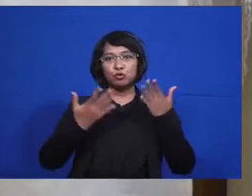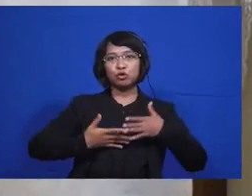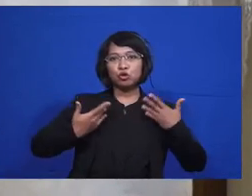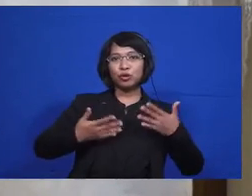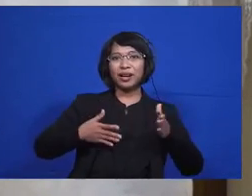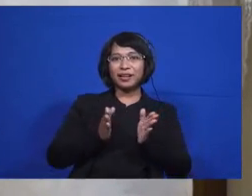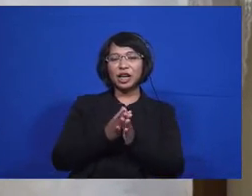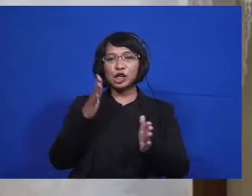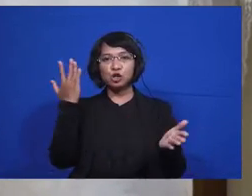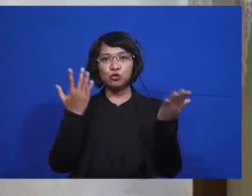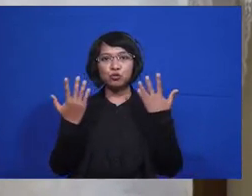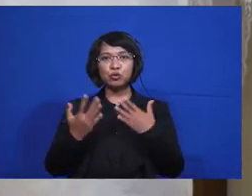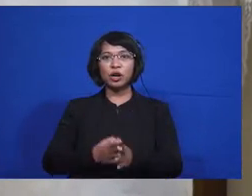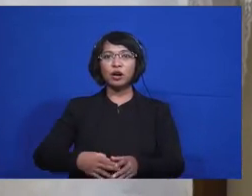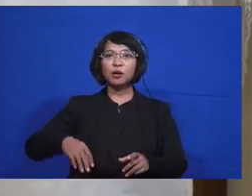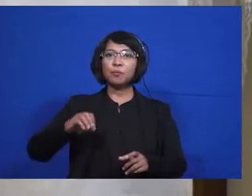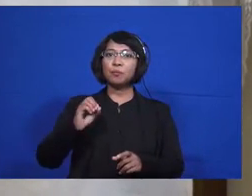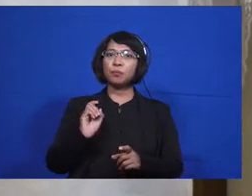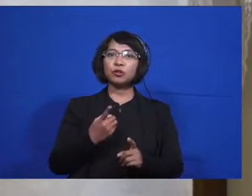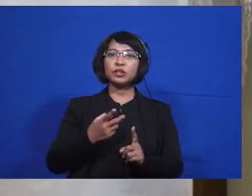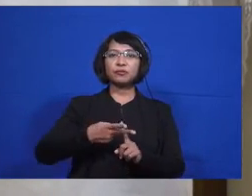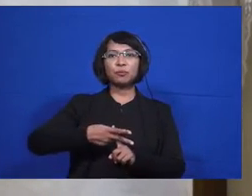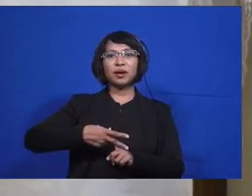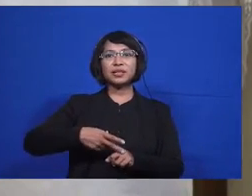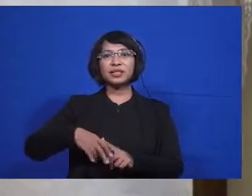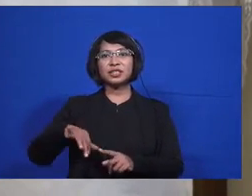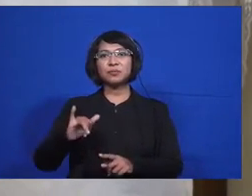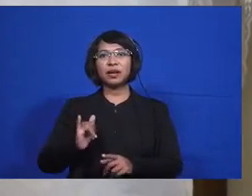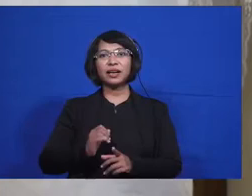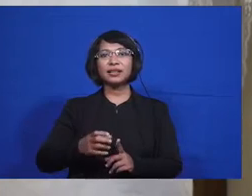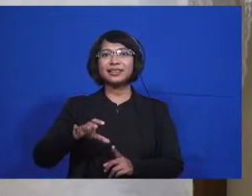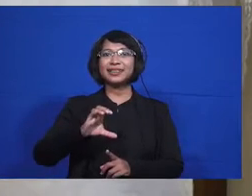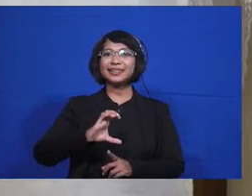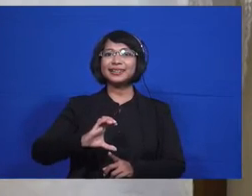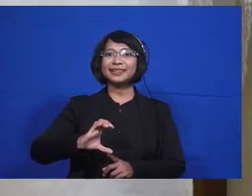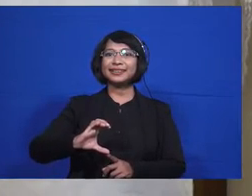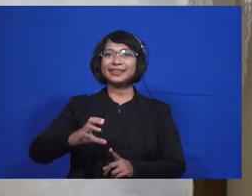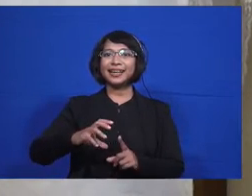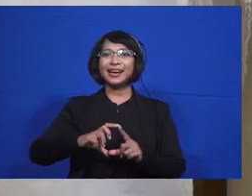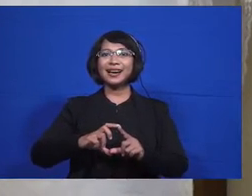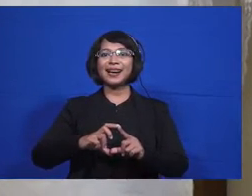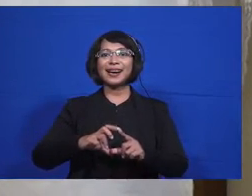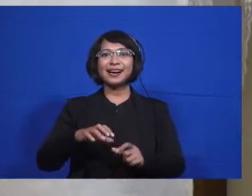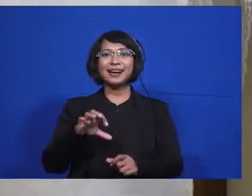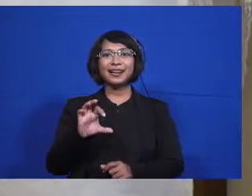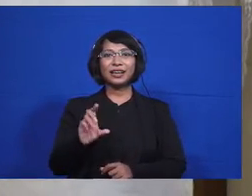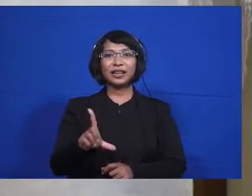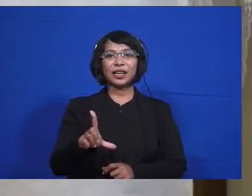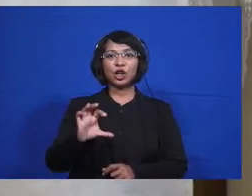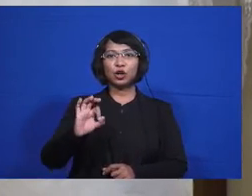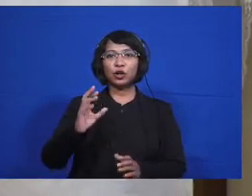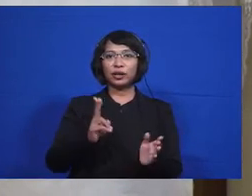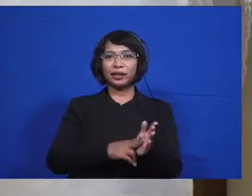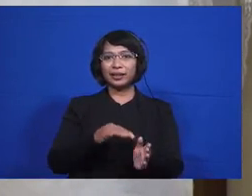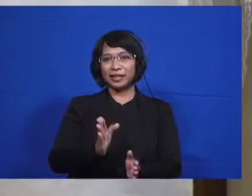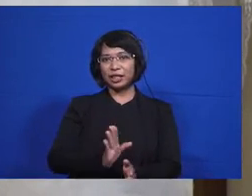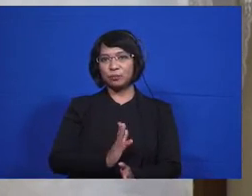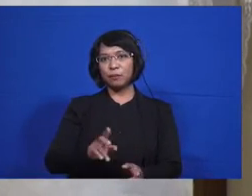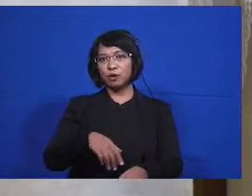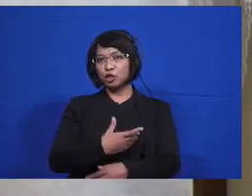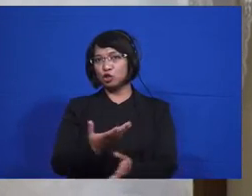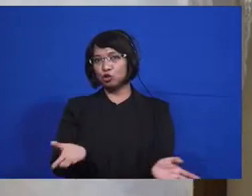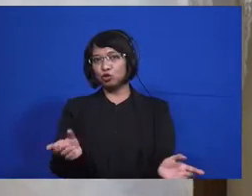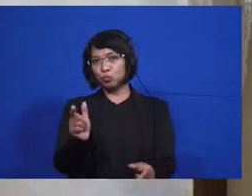dalam menjalani proses formasi sebagai seorang calon imam. Ketujuh, seluruh pihak yang